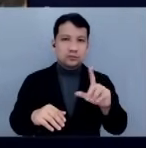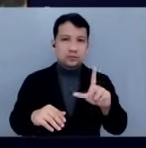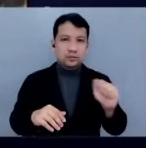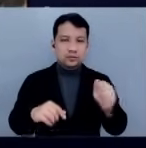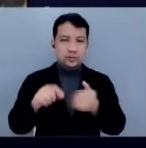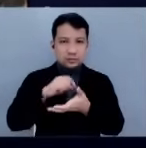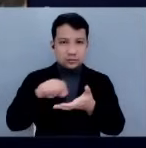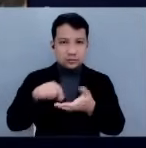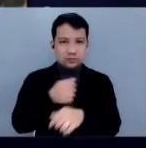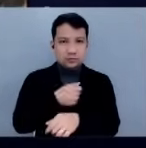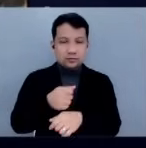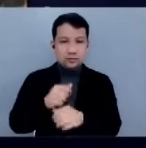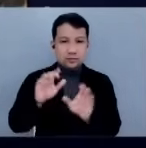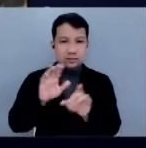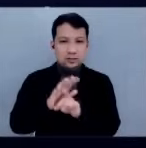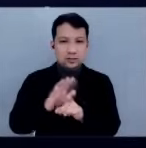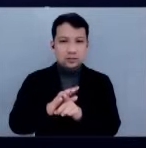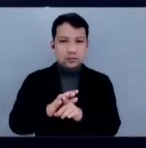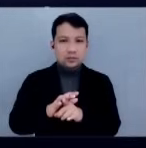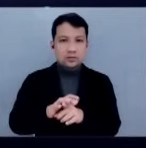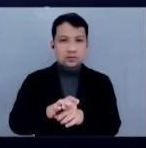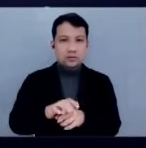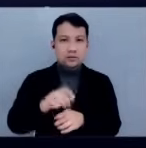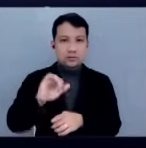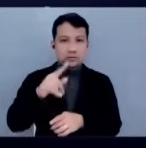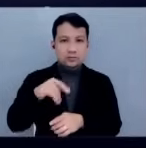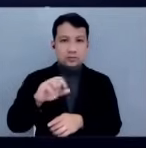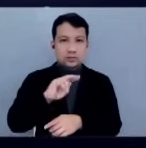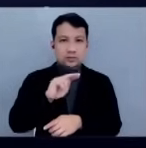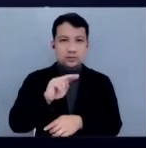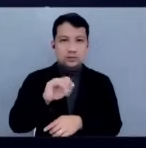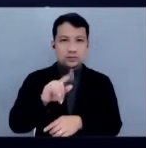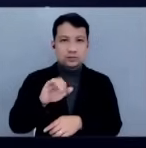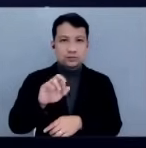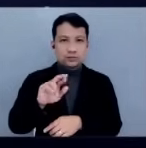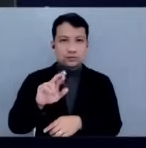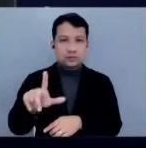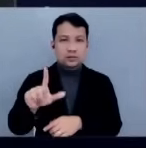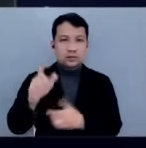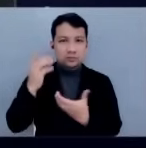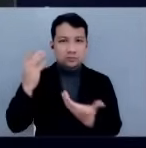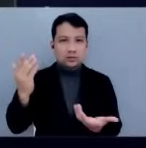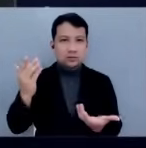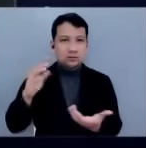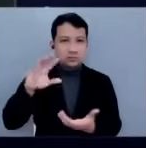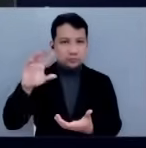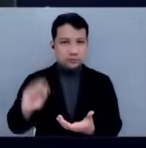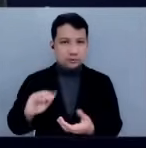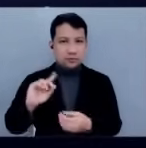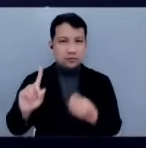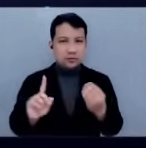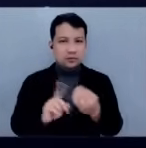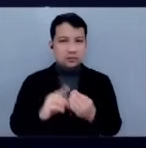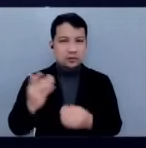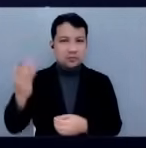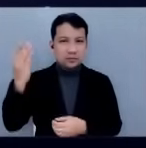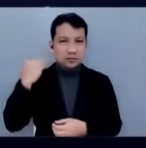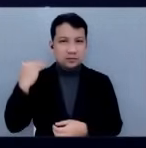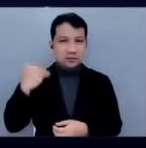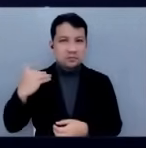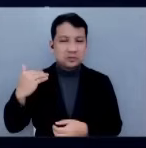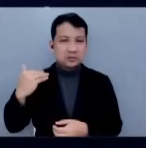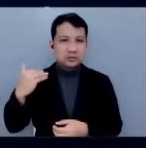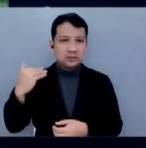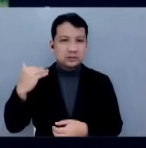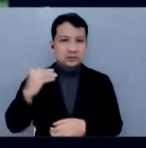composer siya ng kantang Supernatural. Ayon sa report, may pagka-nostalgic at tungkol sa past ang atake ng melody ng